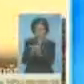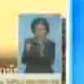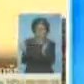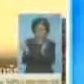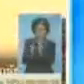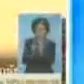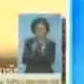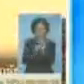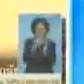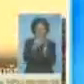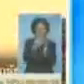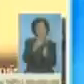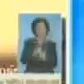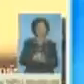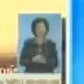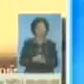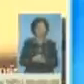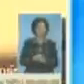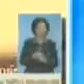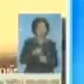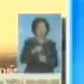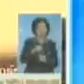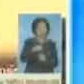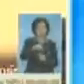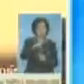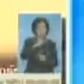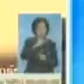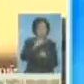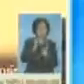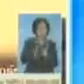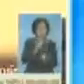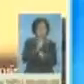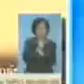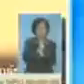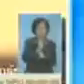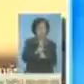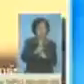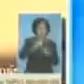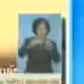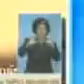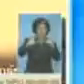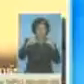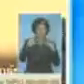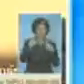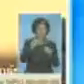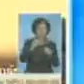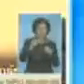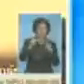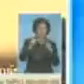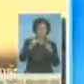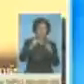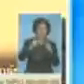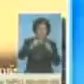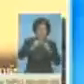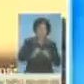ครับ ครั้งนี้มาพูดในทำนองให้ร้ายจนให้ท้ายจนตายอีกก็กลายเป็นเรื่องที่แบบอ